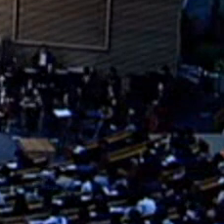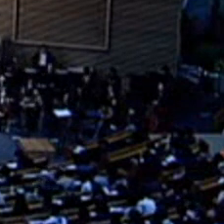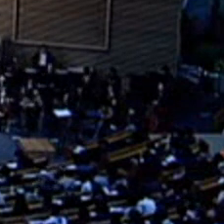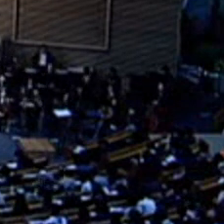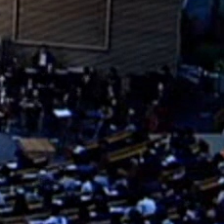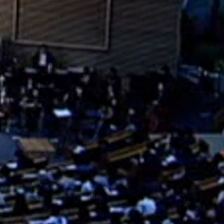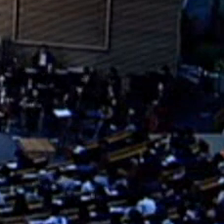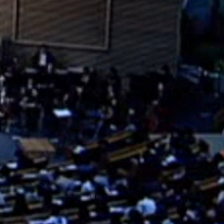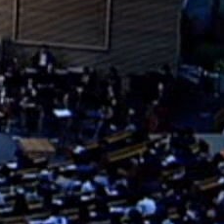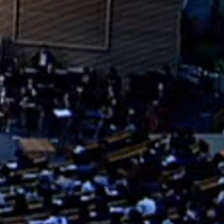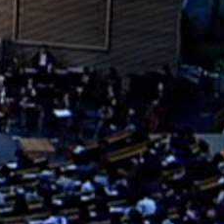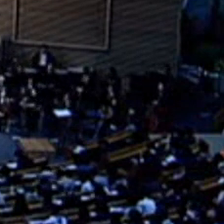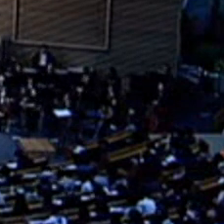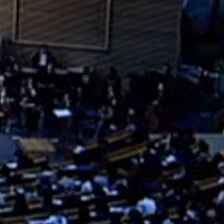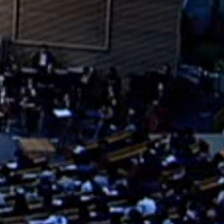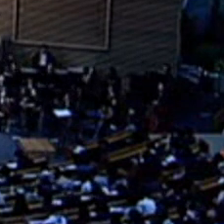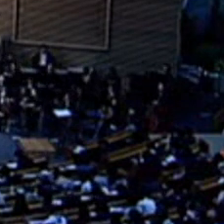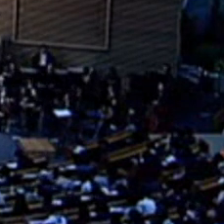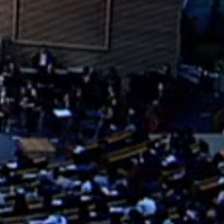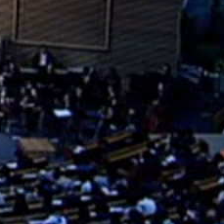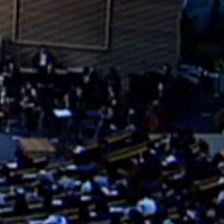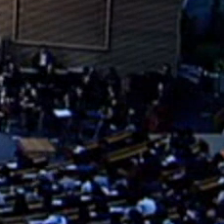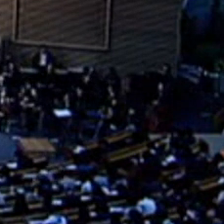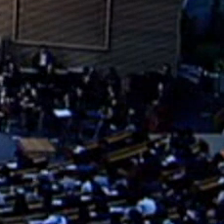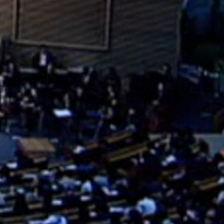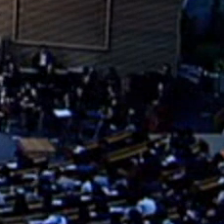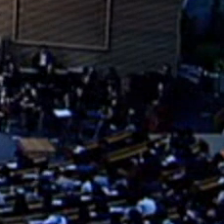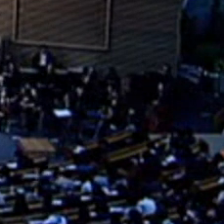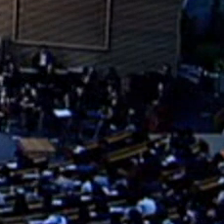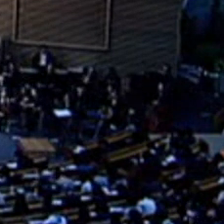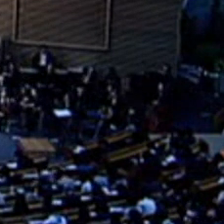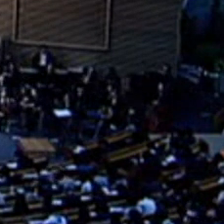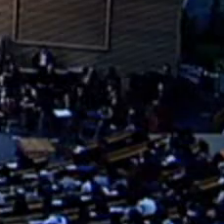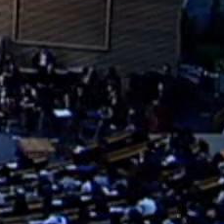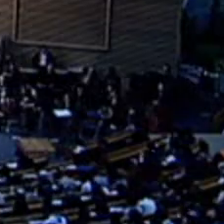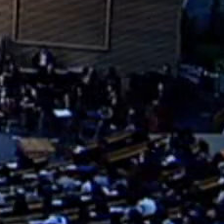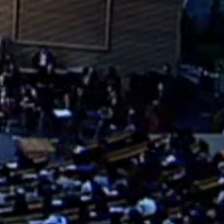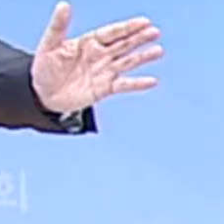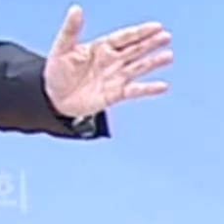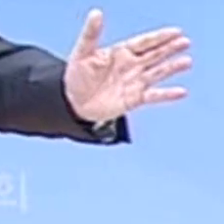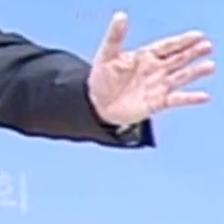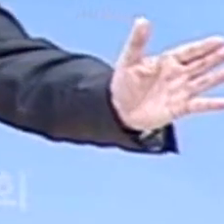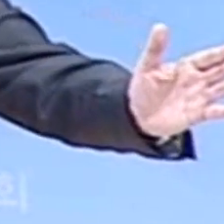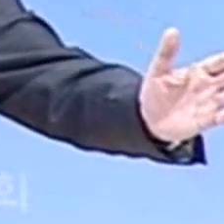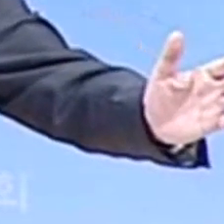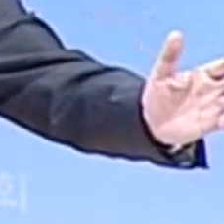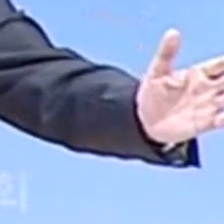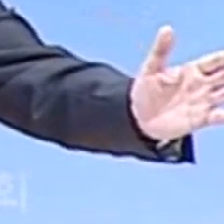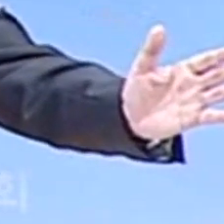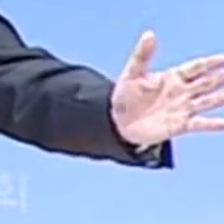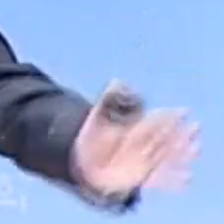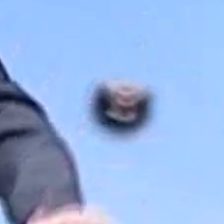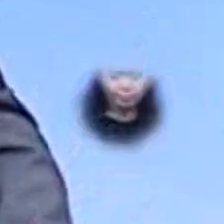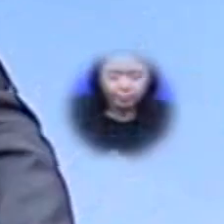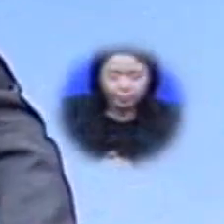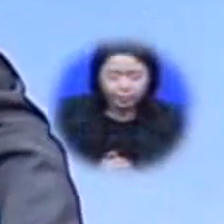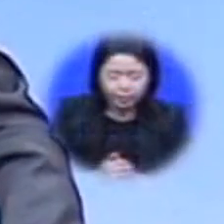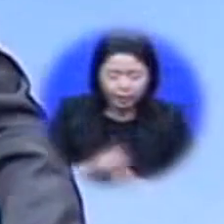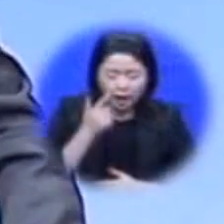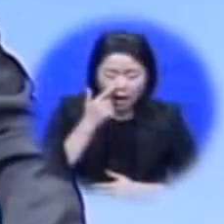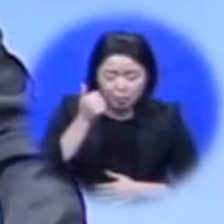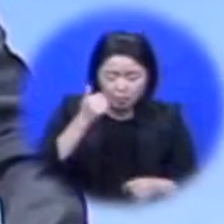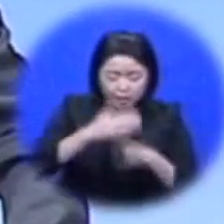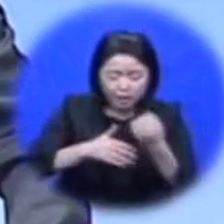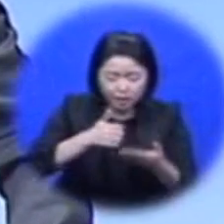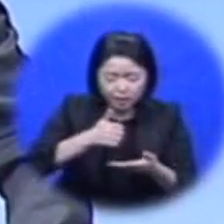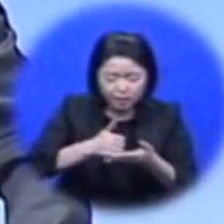그일과 은혜를 더하시기를 원합니다. 사모하며 깔끔한 성도들을 축복해 주옵소서. 아버지 하나님, 아버지